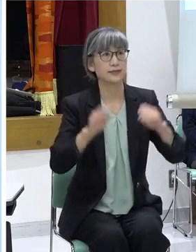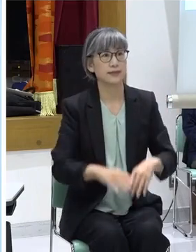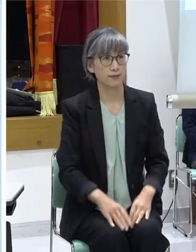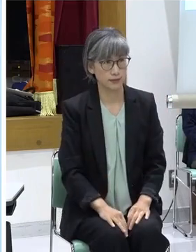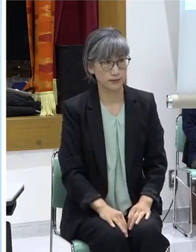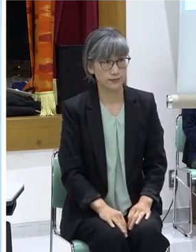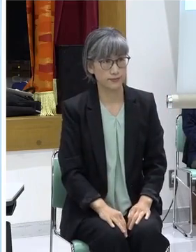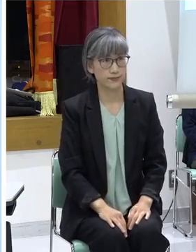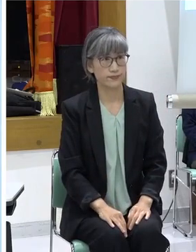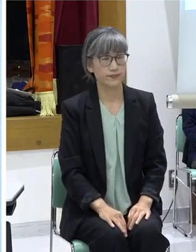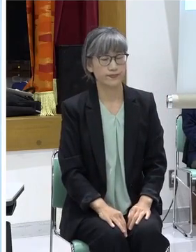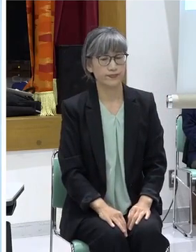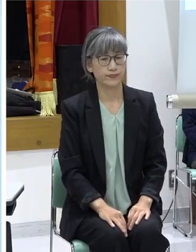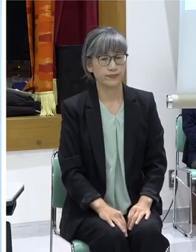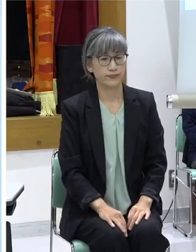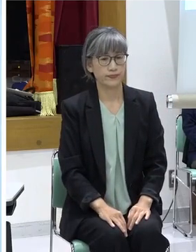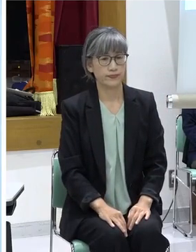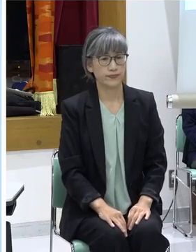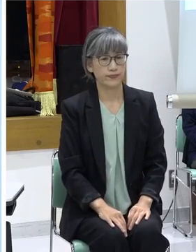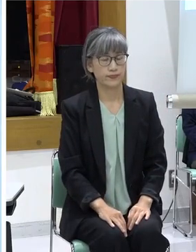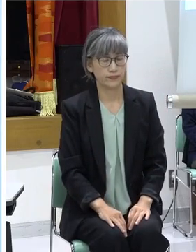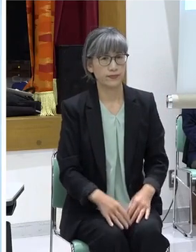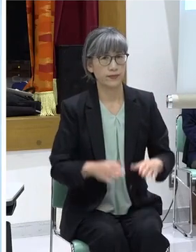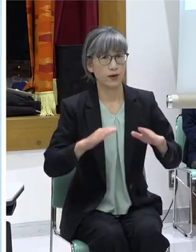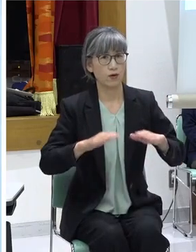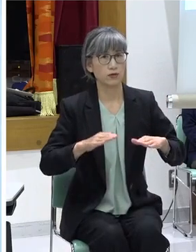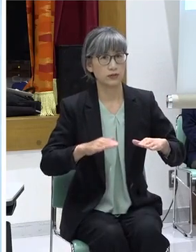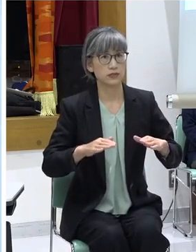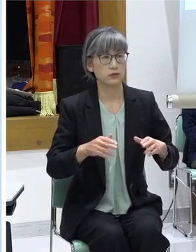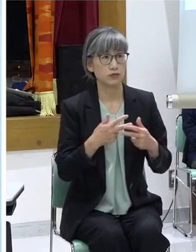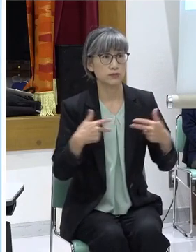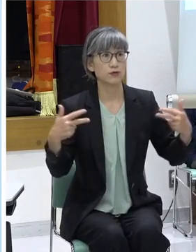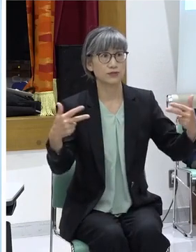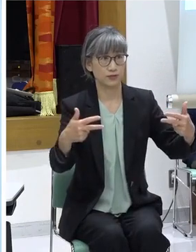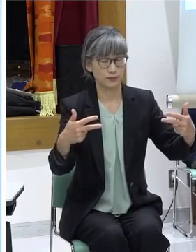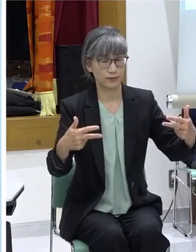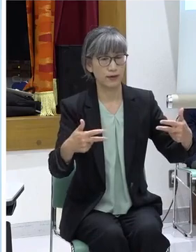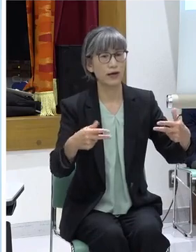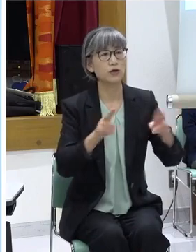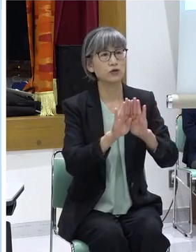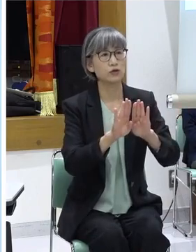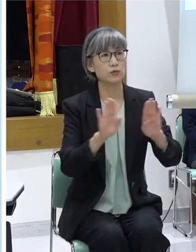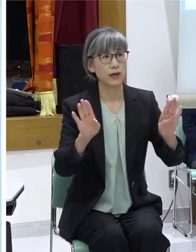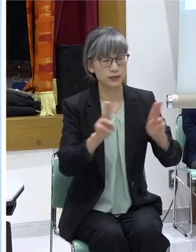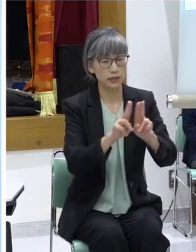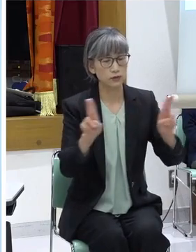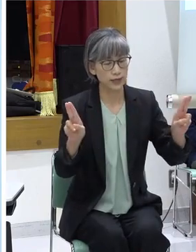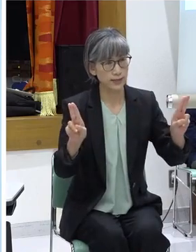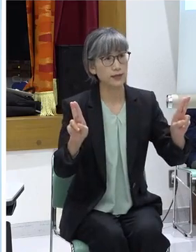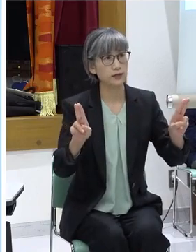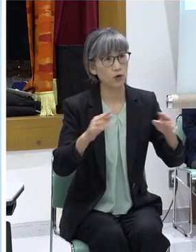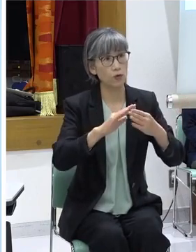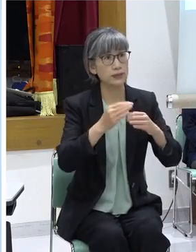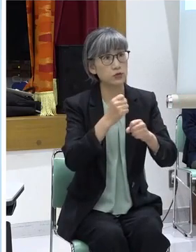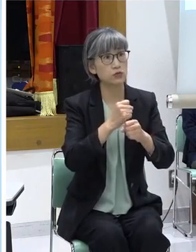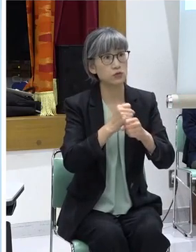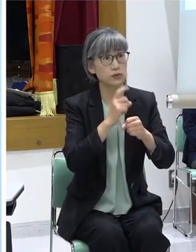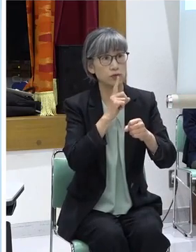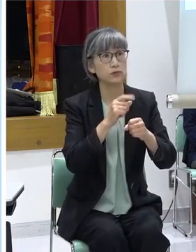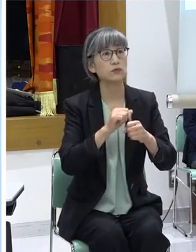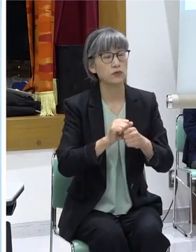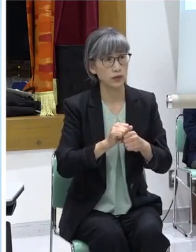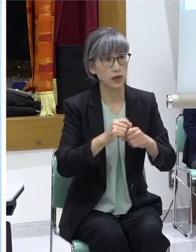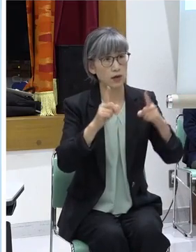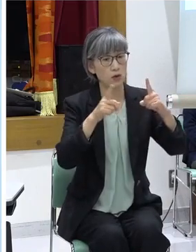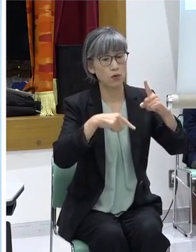ているものです。本日のシンポジウムは、ユニバーサルデザインのまちづくり、公